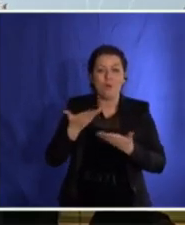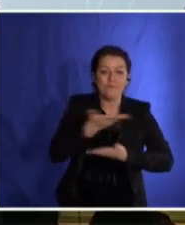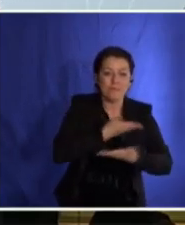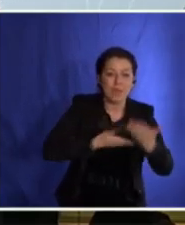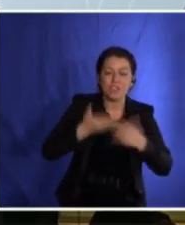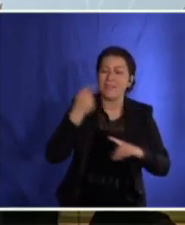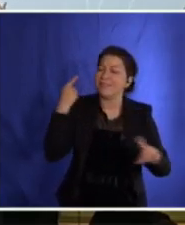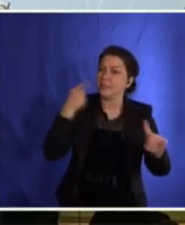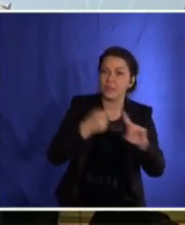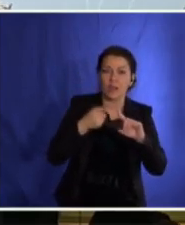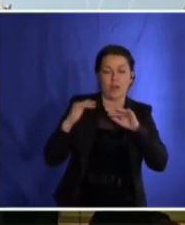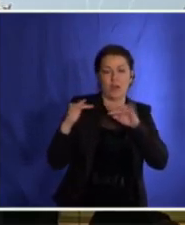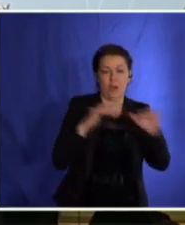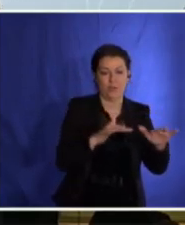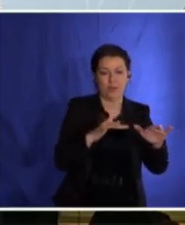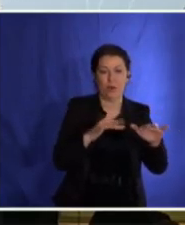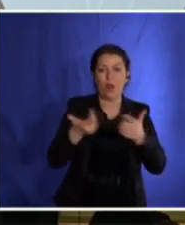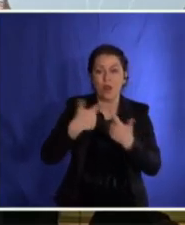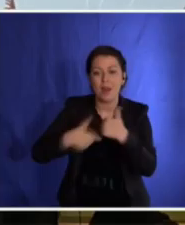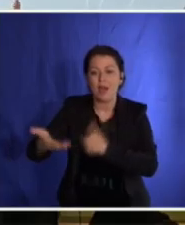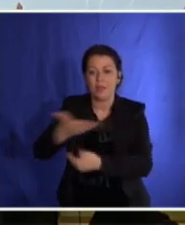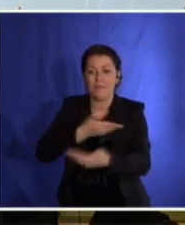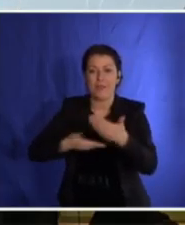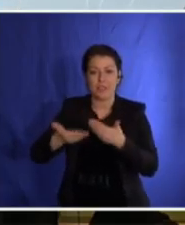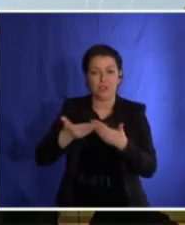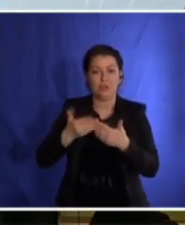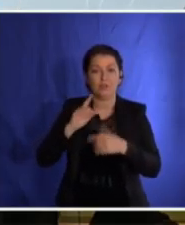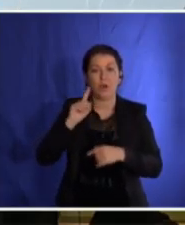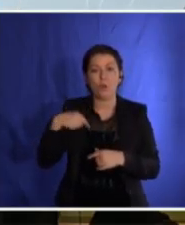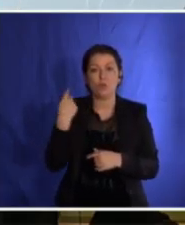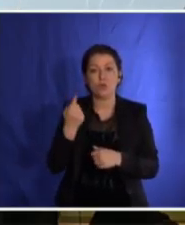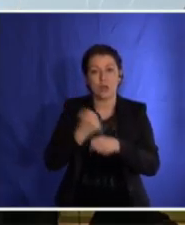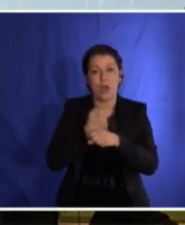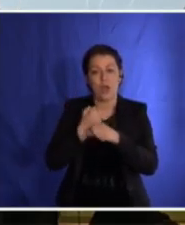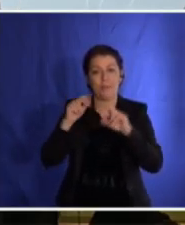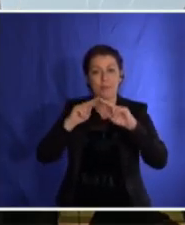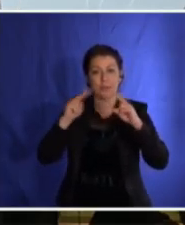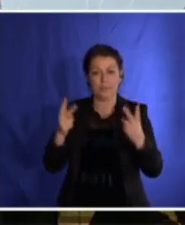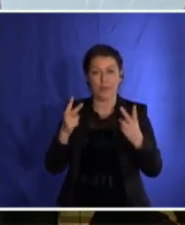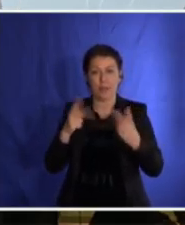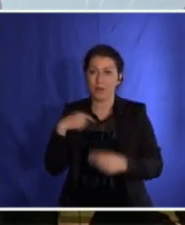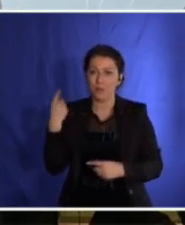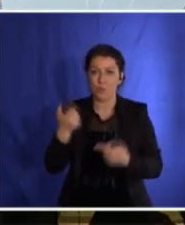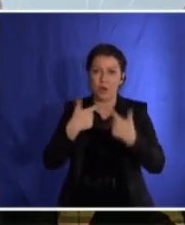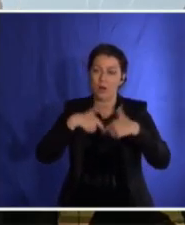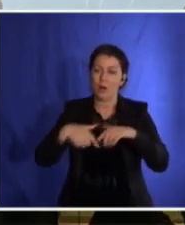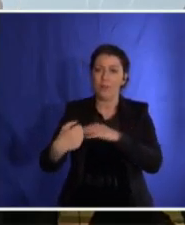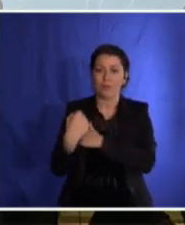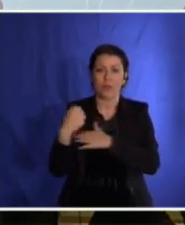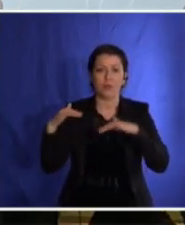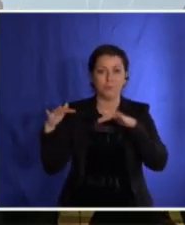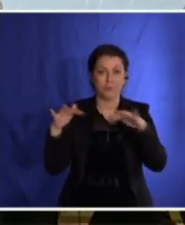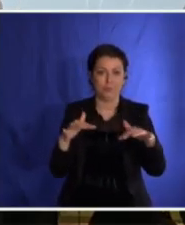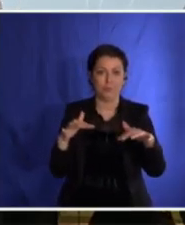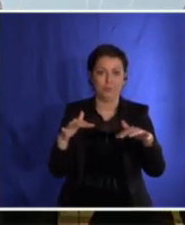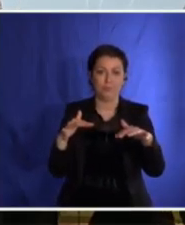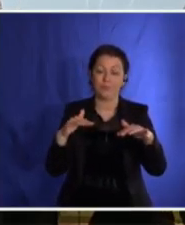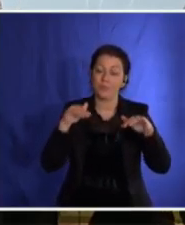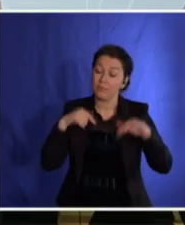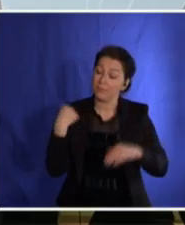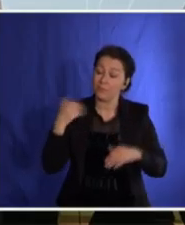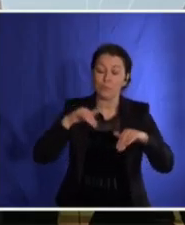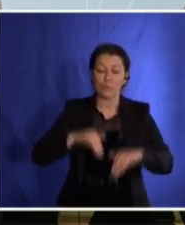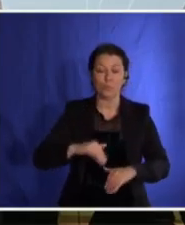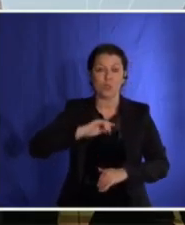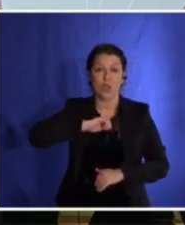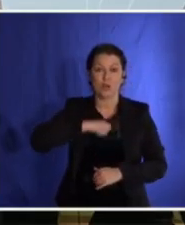Wirtschaft, auf unsere Landwirtschaft und auf unsere Arbeitswelt in unserem Land. Darauf müssen wir uns einstellen, ob